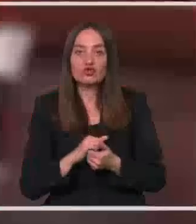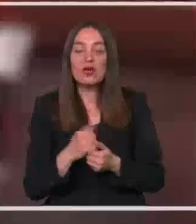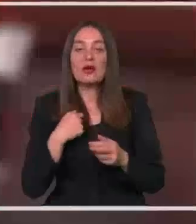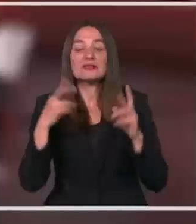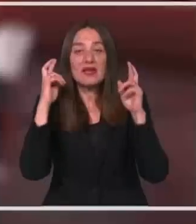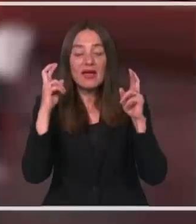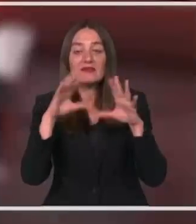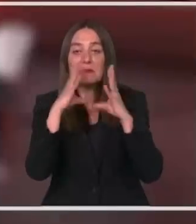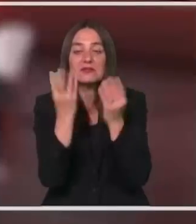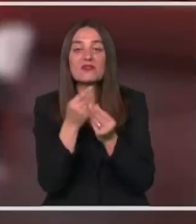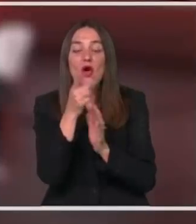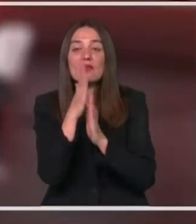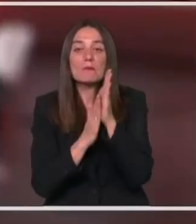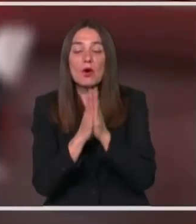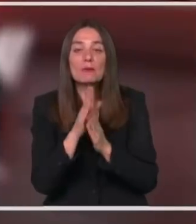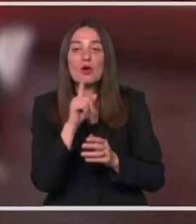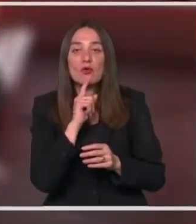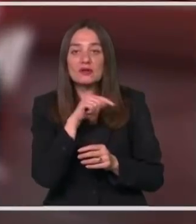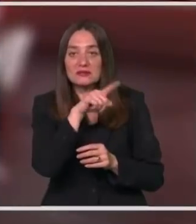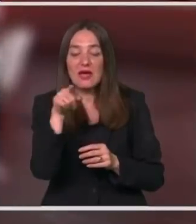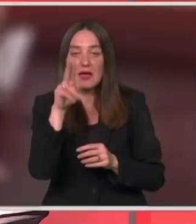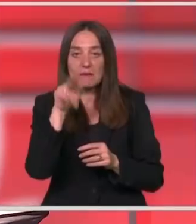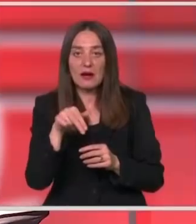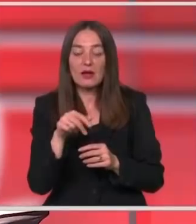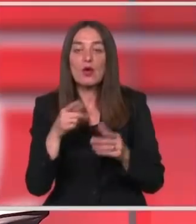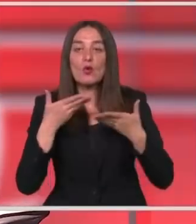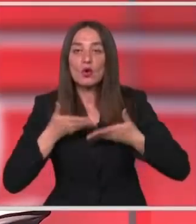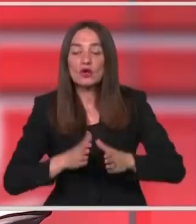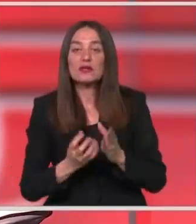nadam se da će svi ovi apeli koje ste imali uroditi plodom.